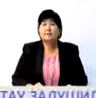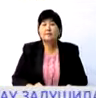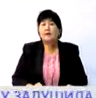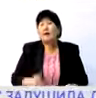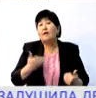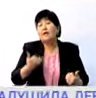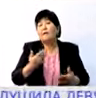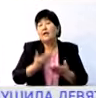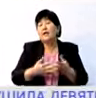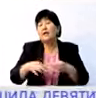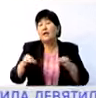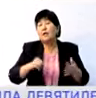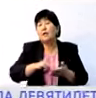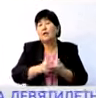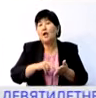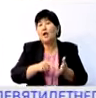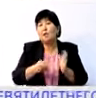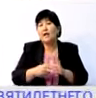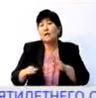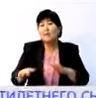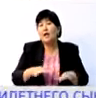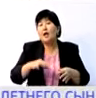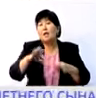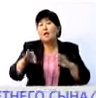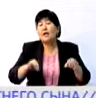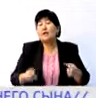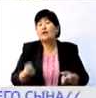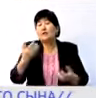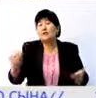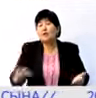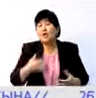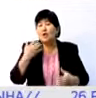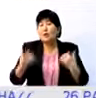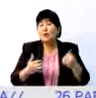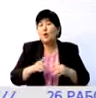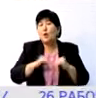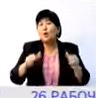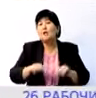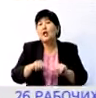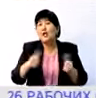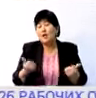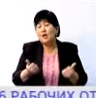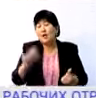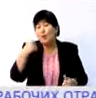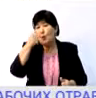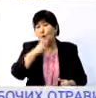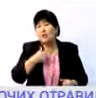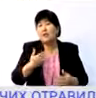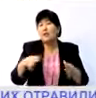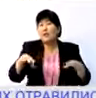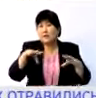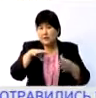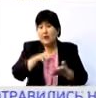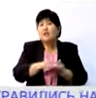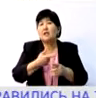В рамках данного проекта утвержден план мероприятий. Проект вызван к жизни обеспокоенностью ростом разводов. С прошлого года мы вплотную